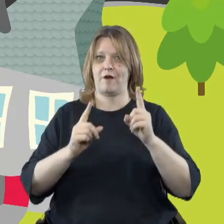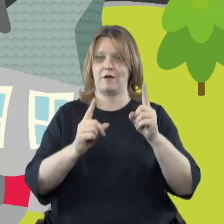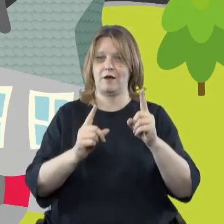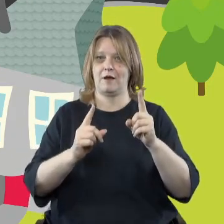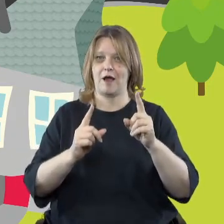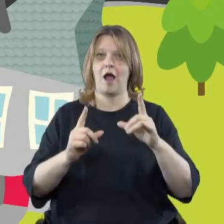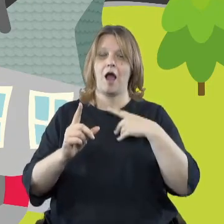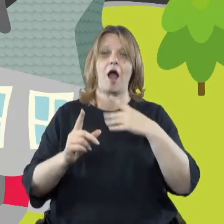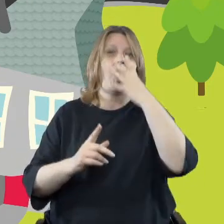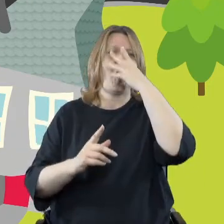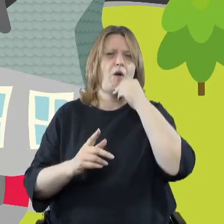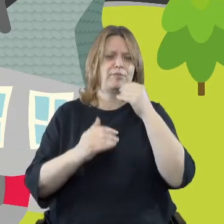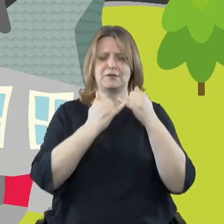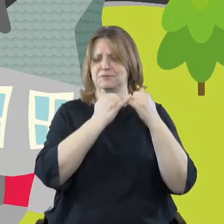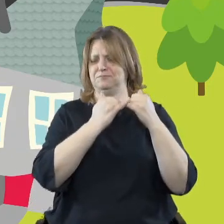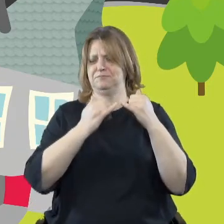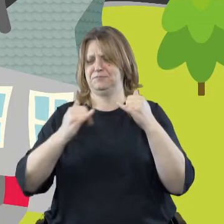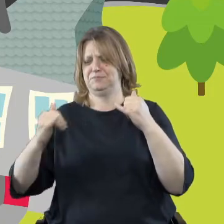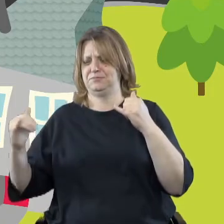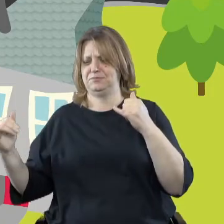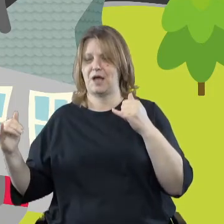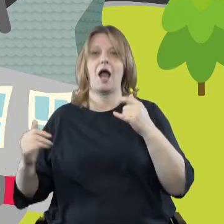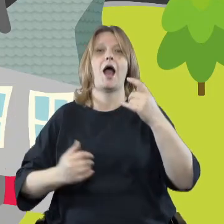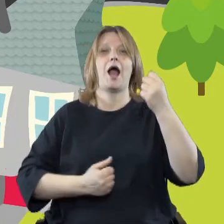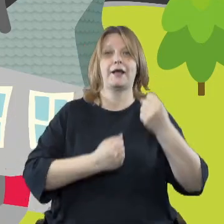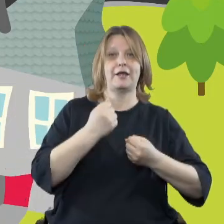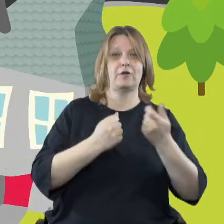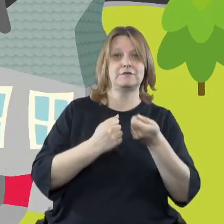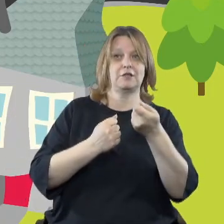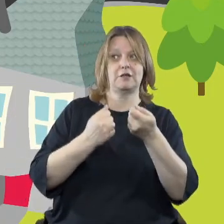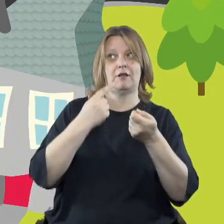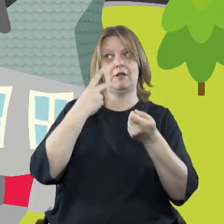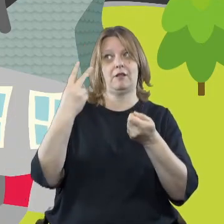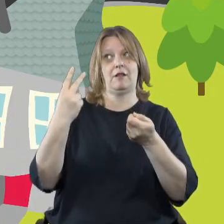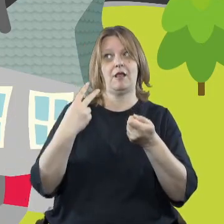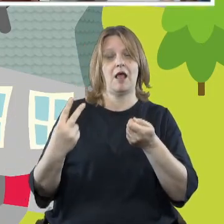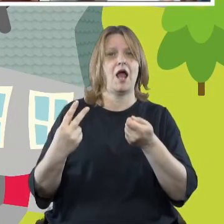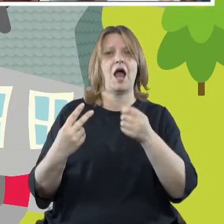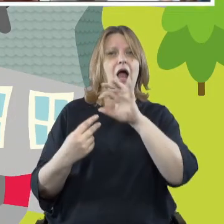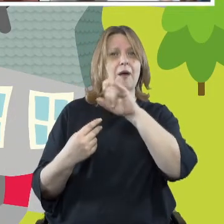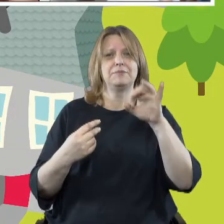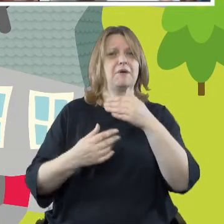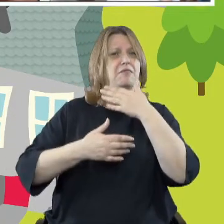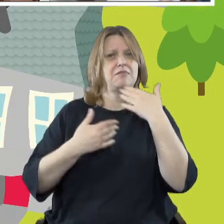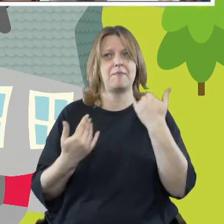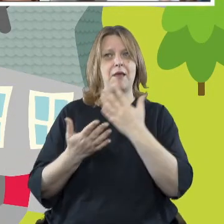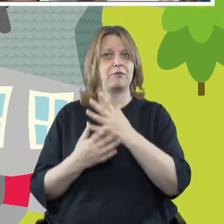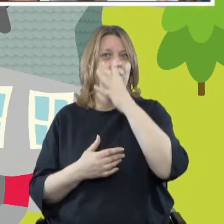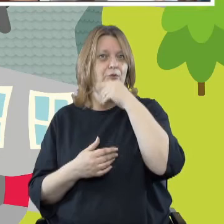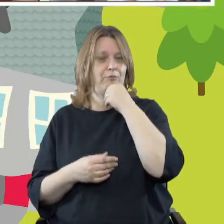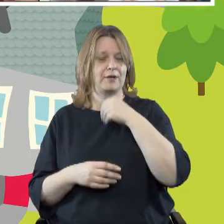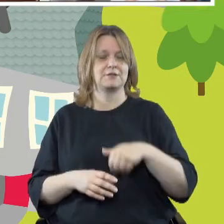Obrazki na nich rozmaite czyta kierowca zamiast liter. Cóż to jest takiego? Znaki drogowe.